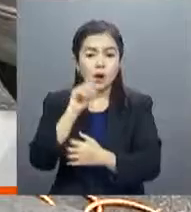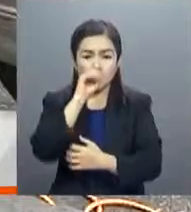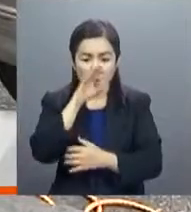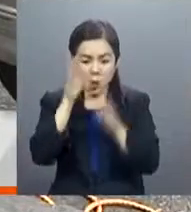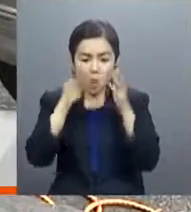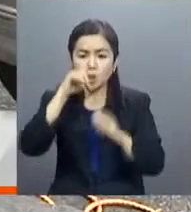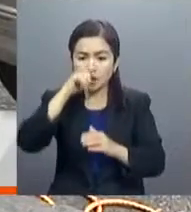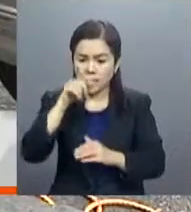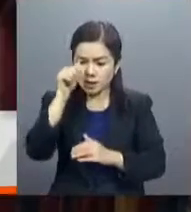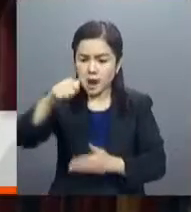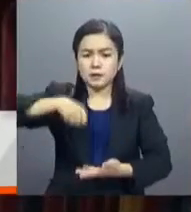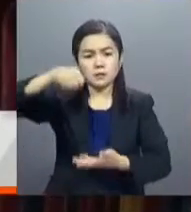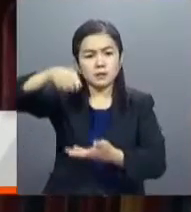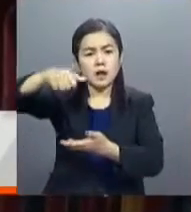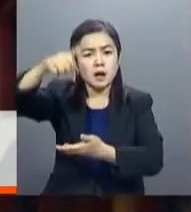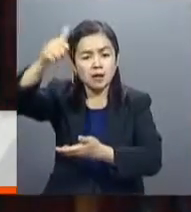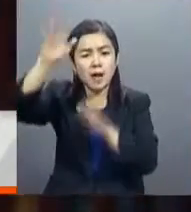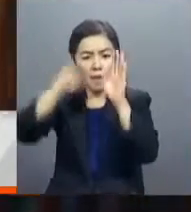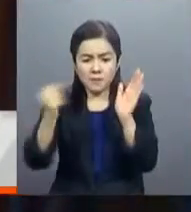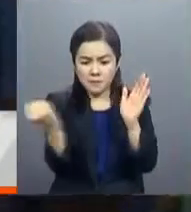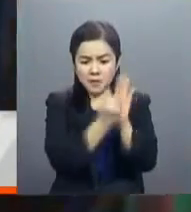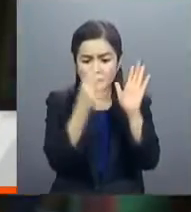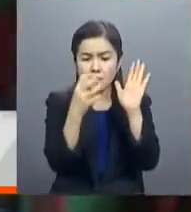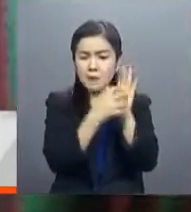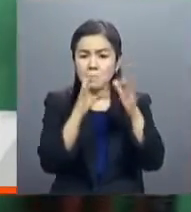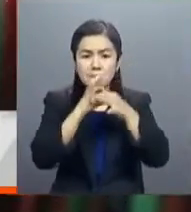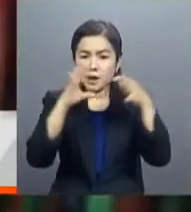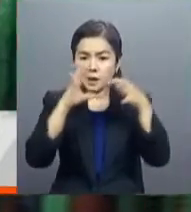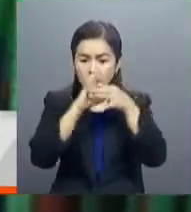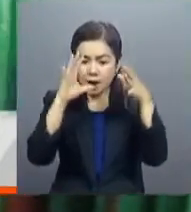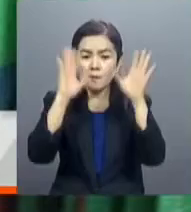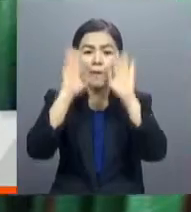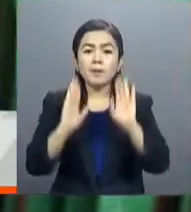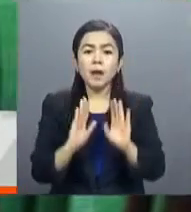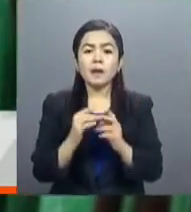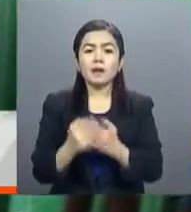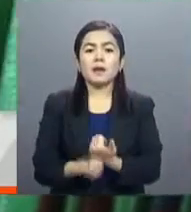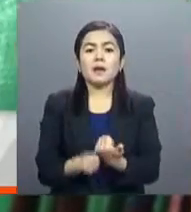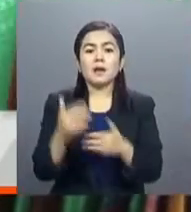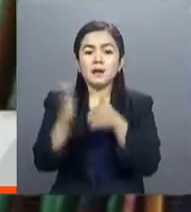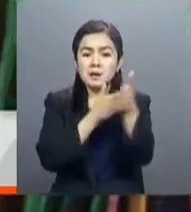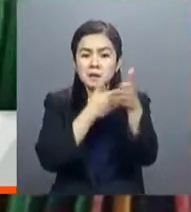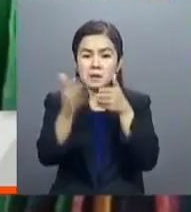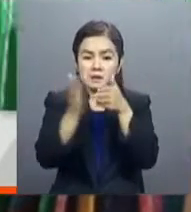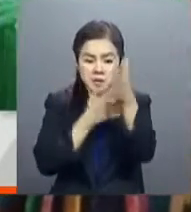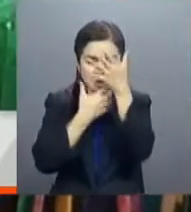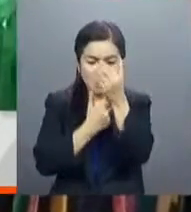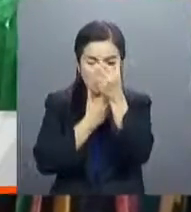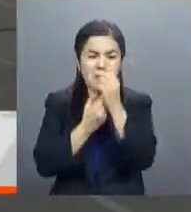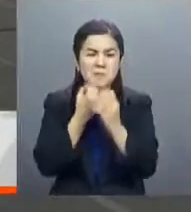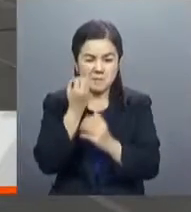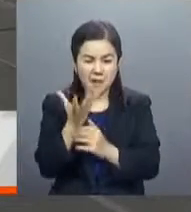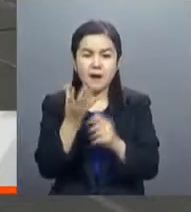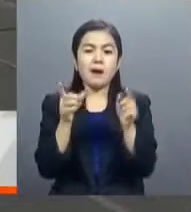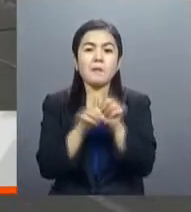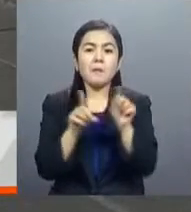ทยสามารถใช้ได้โดยไม่ละเมิดลิขสิทธิ์ส่งผลให้ถุงใส่ของสีรุ้งขายดีและเป็นที่นิยมมากขึ้นค่ะโ